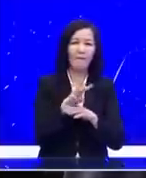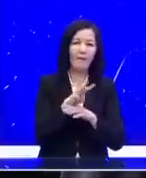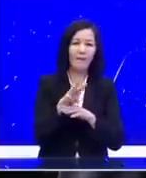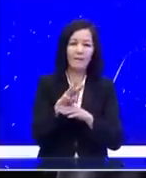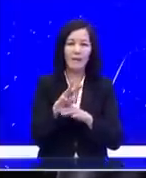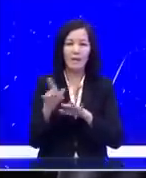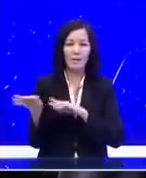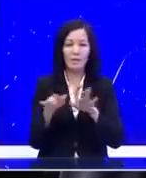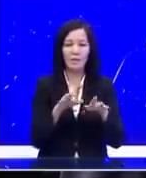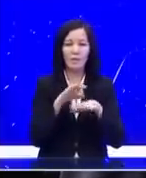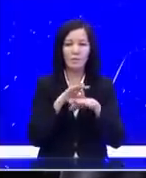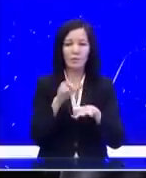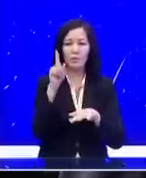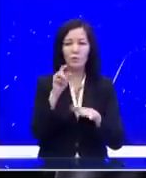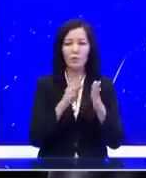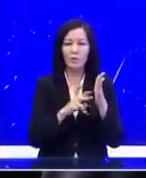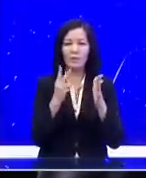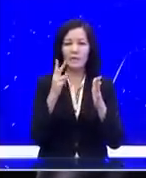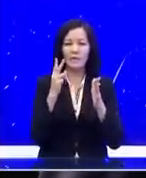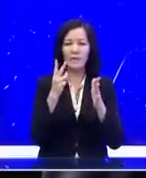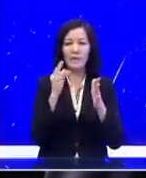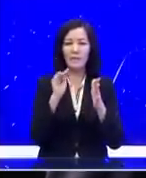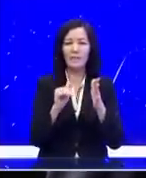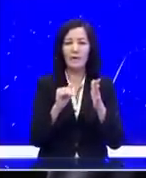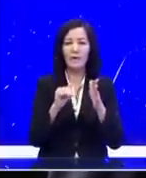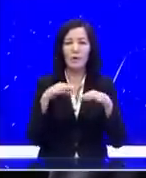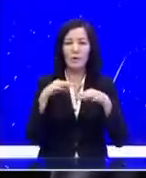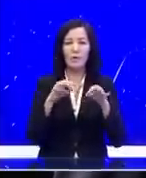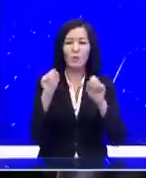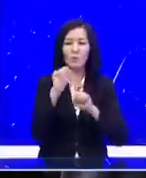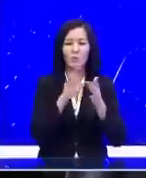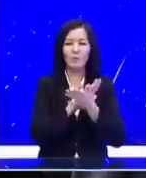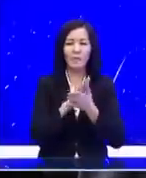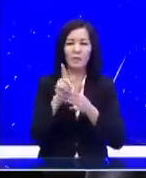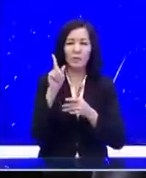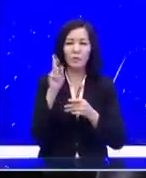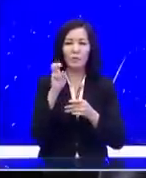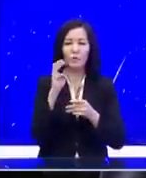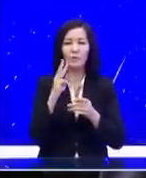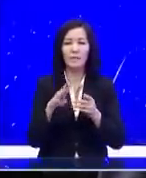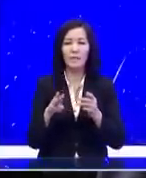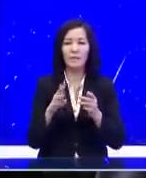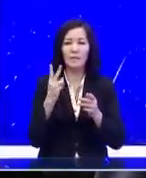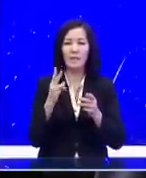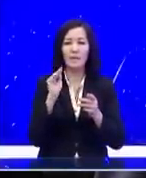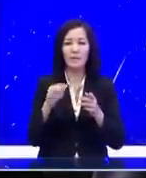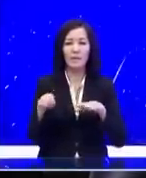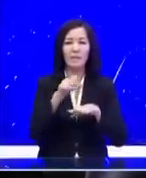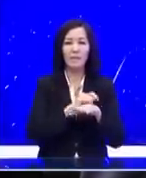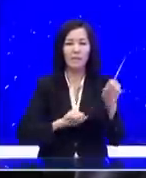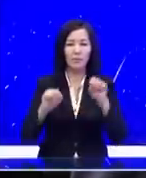уақытқа дейін 182 мың автокөлік залалсыздандырылды өтті, яғни 382 мың квадратный метр жерге